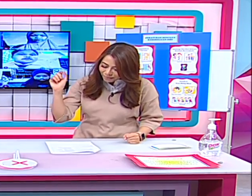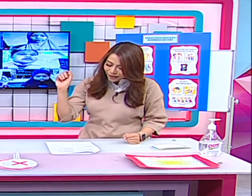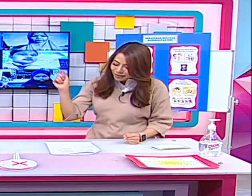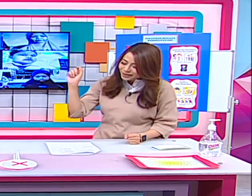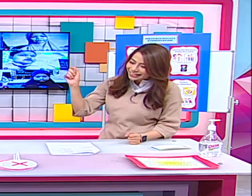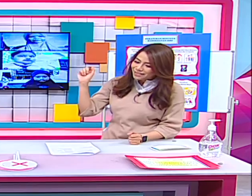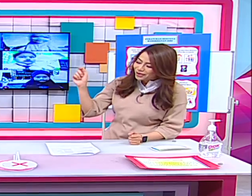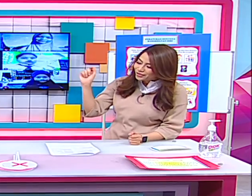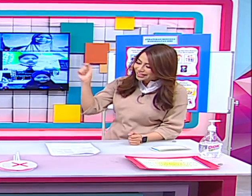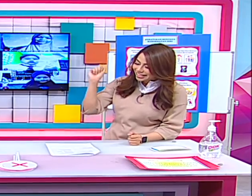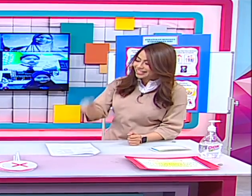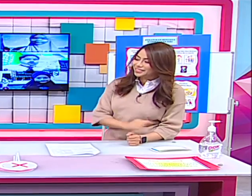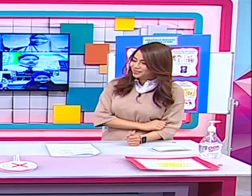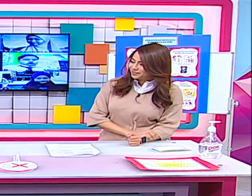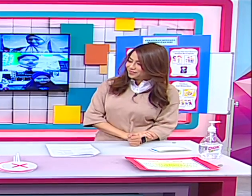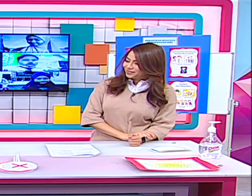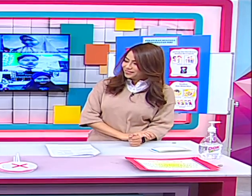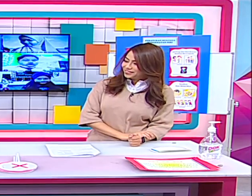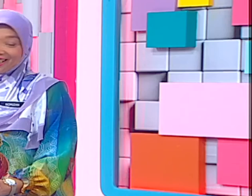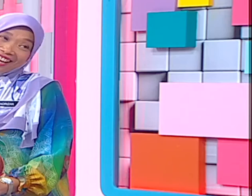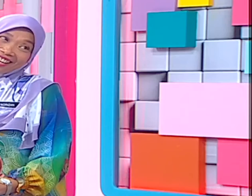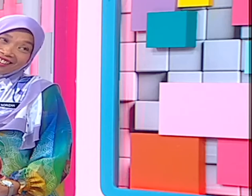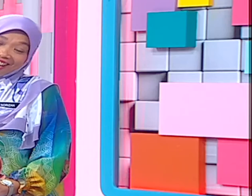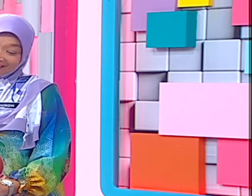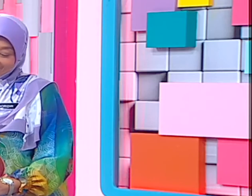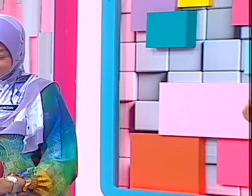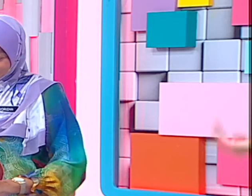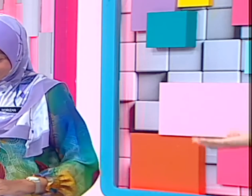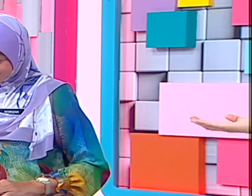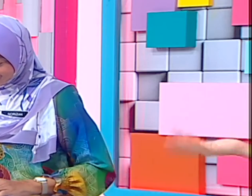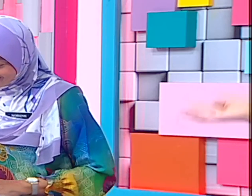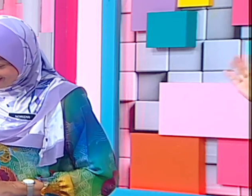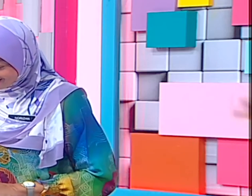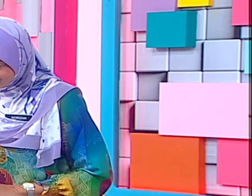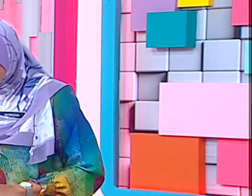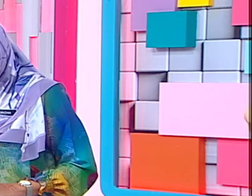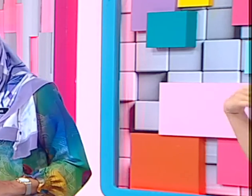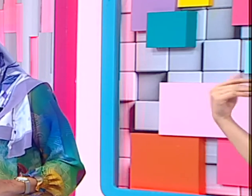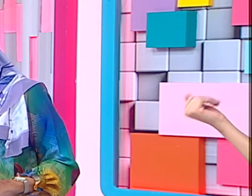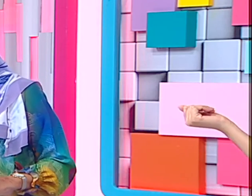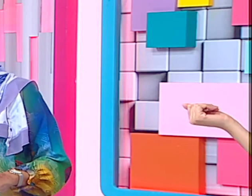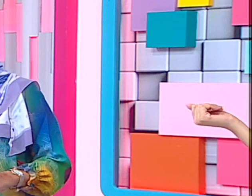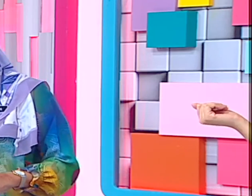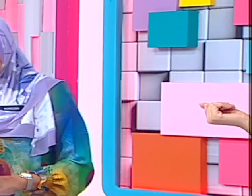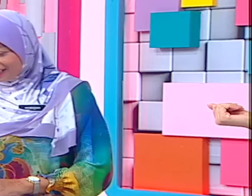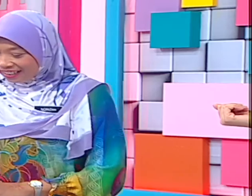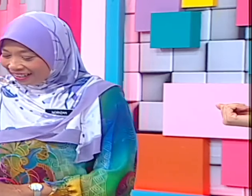apa yang paling penting perlu kita jaga? Ha, jerit dan katakan